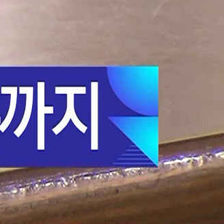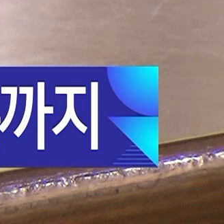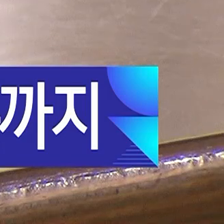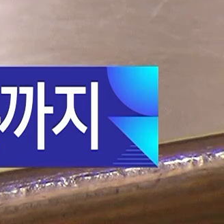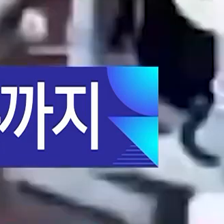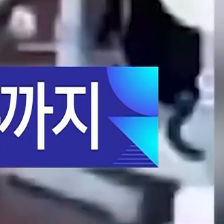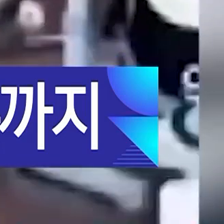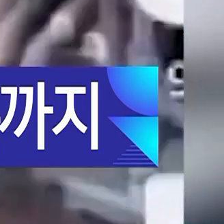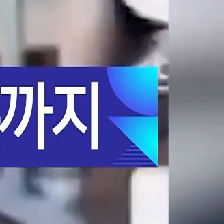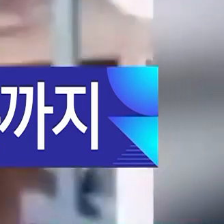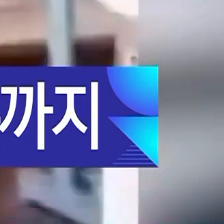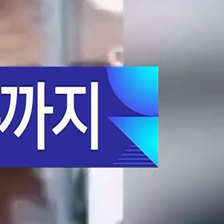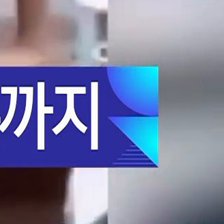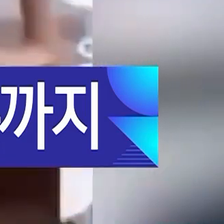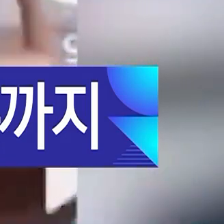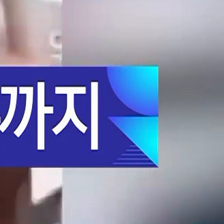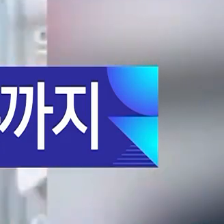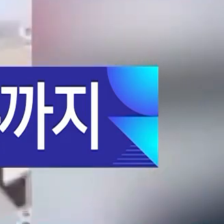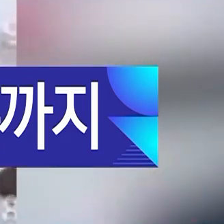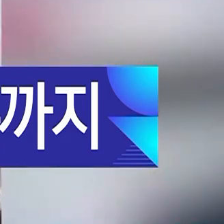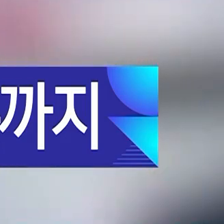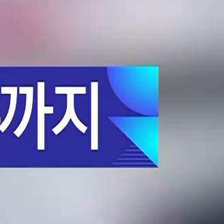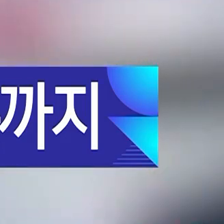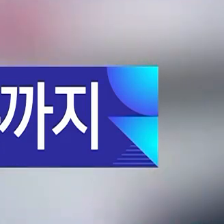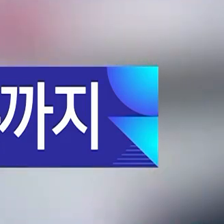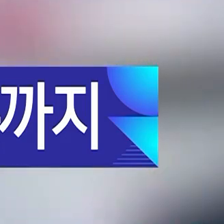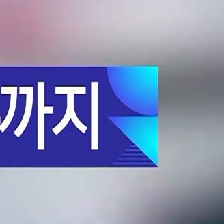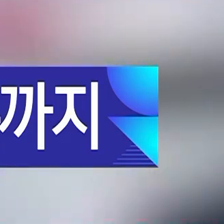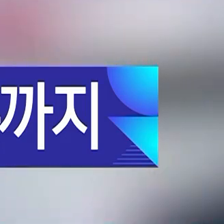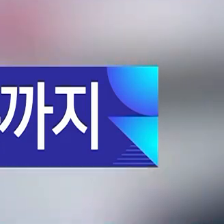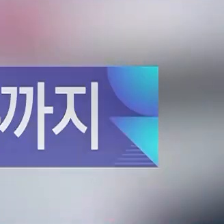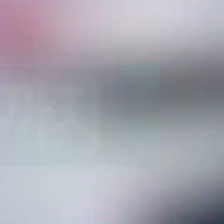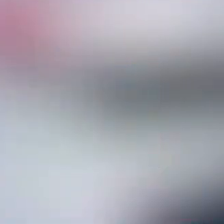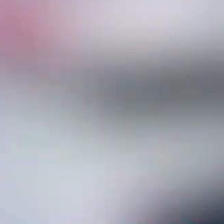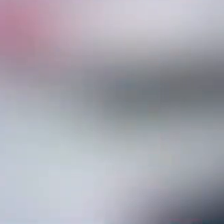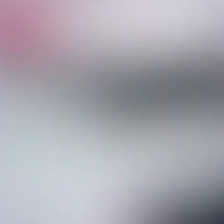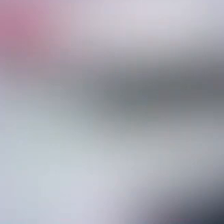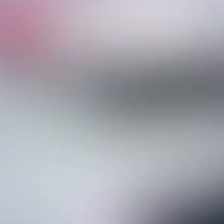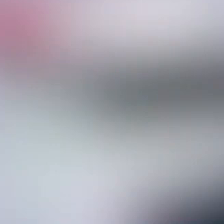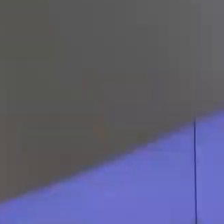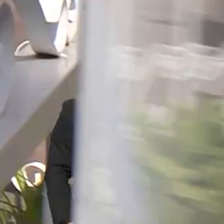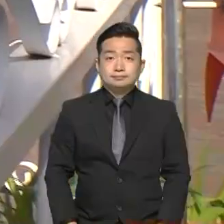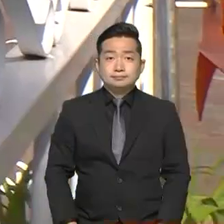징계를 받으면 강제 전학이나 퇴학 처분까지 내려질 수 있습니다.